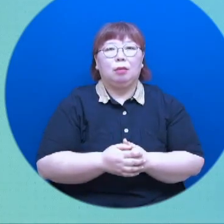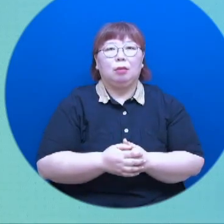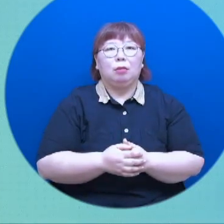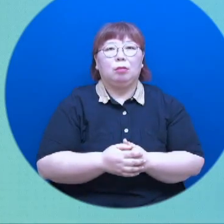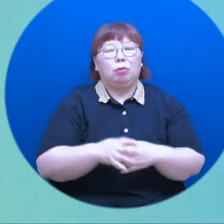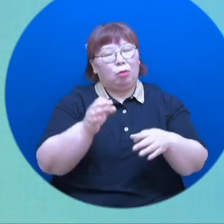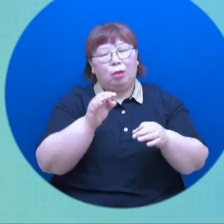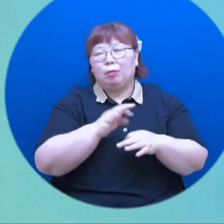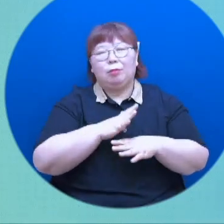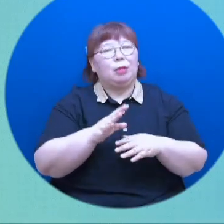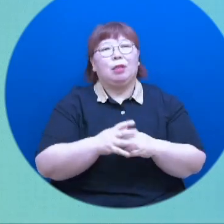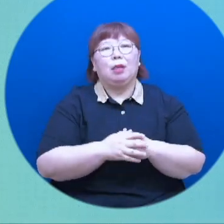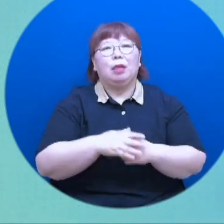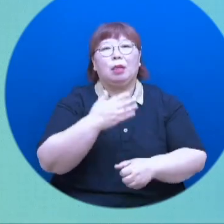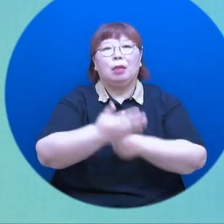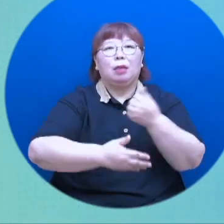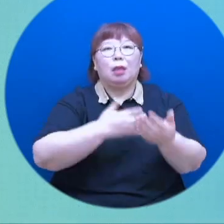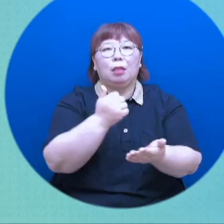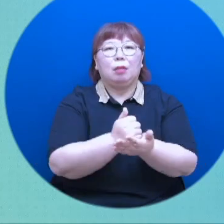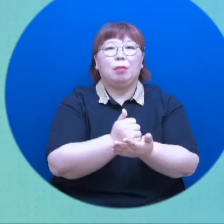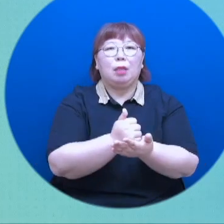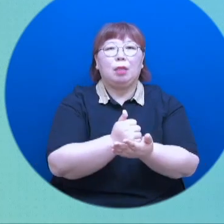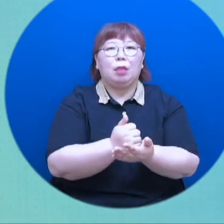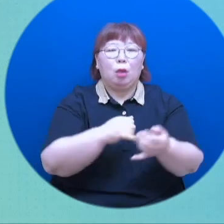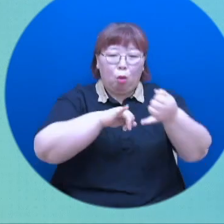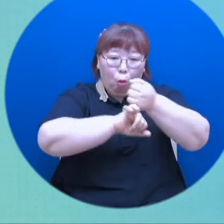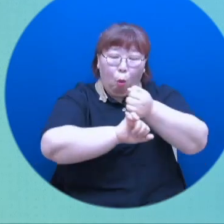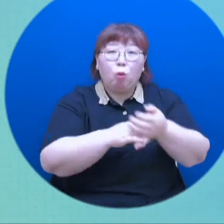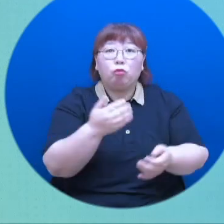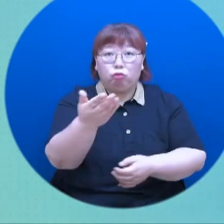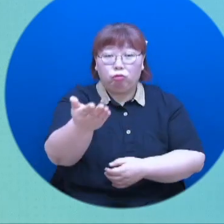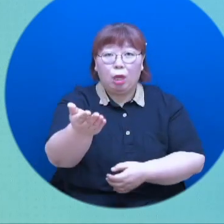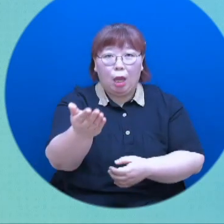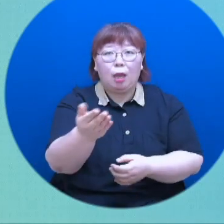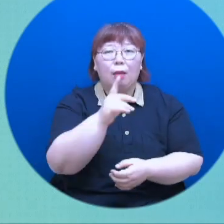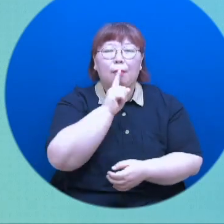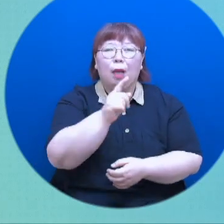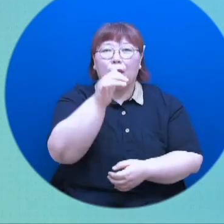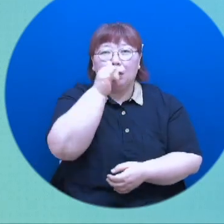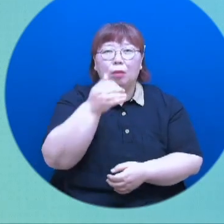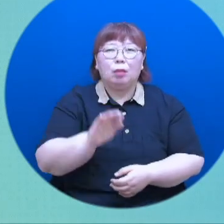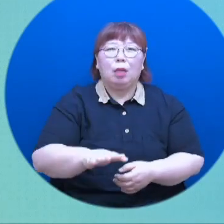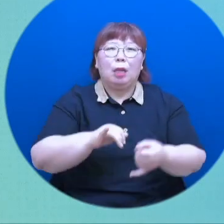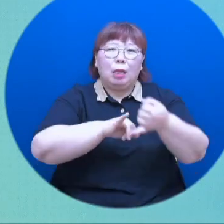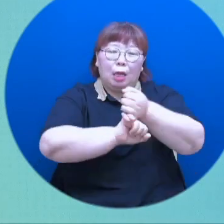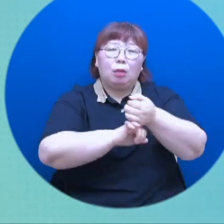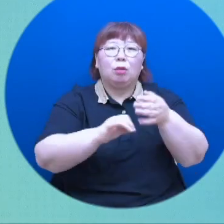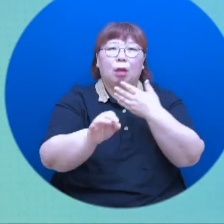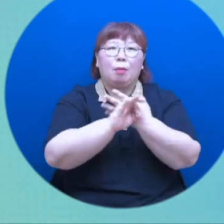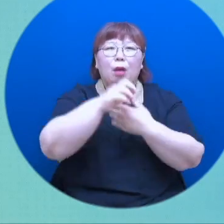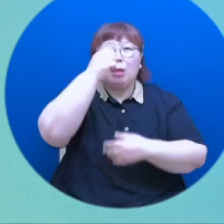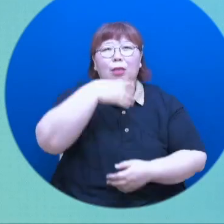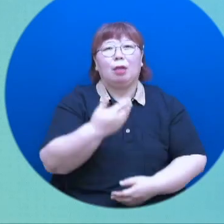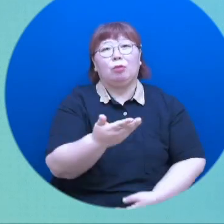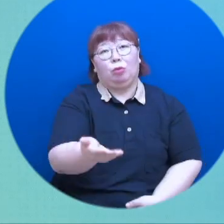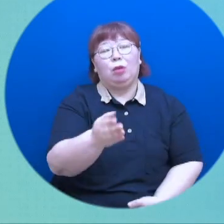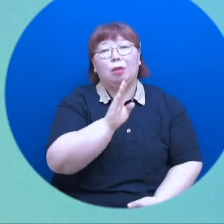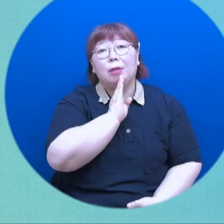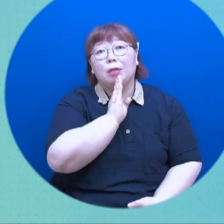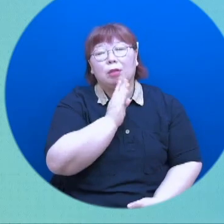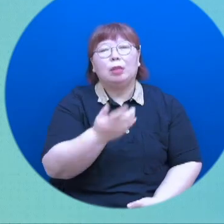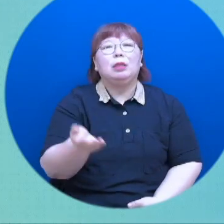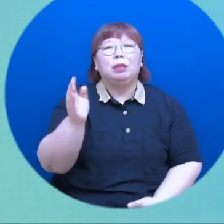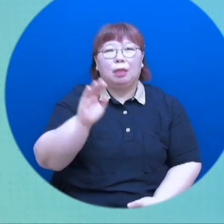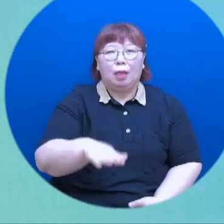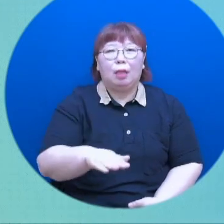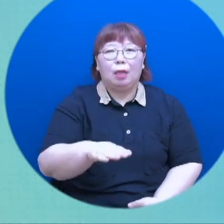놀랍죠? 하나님이 복주겠다 약속을 해놓고 약속했으면 그냥 줘야 하는데 그